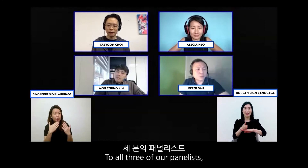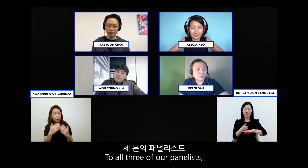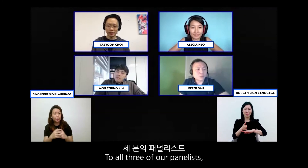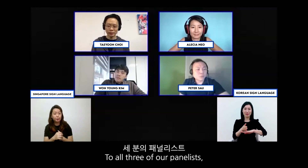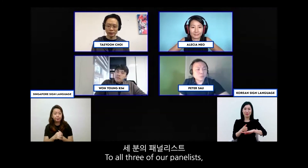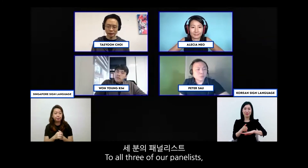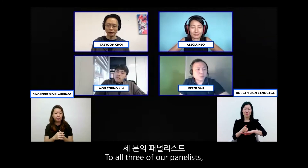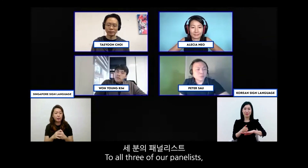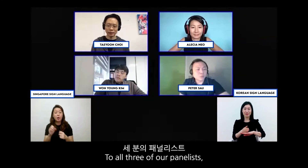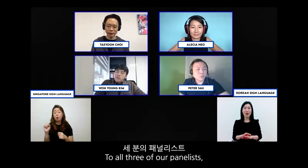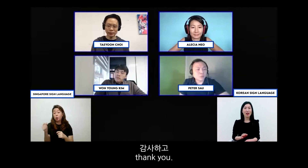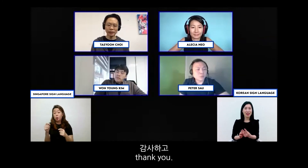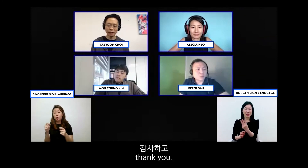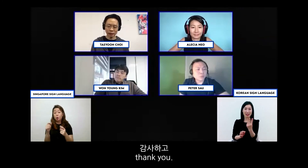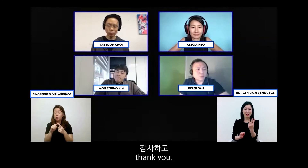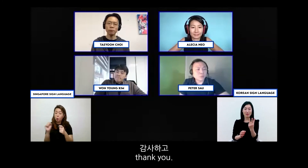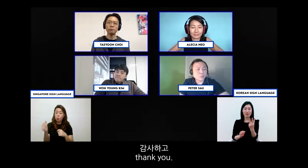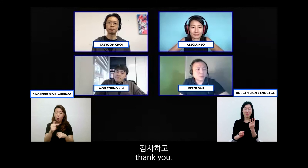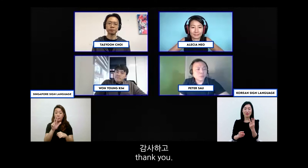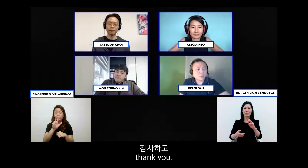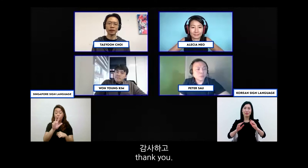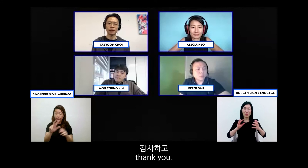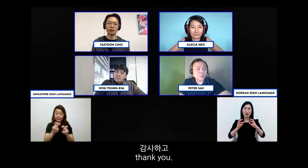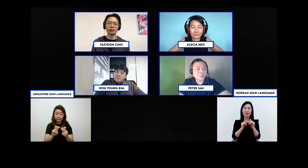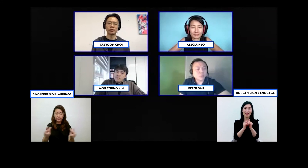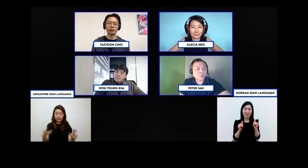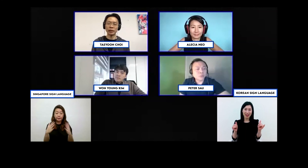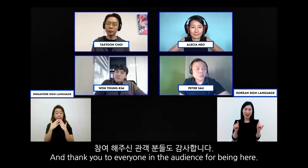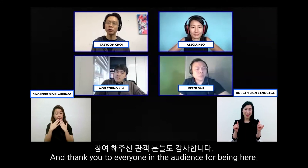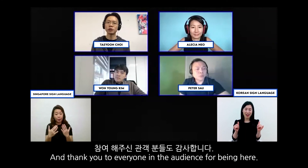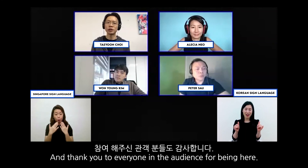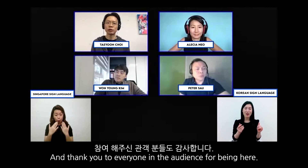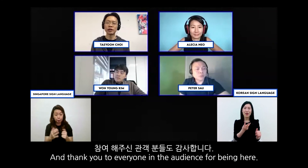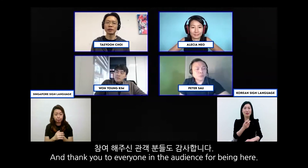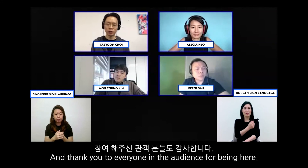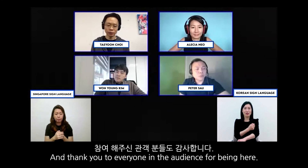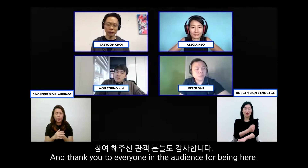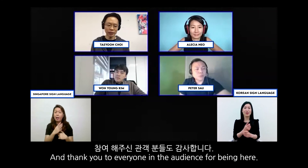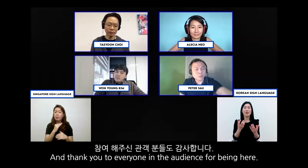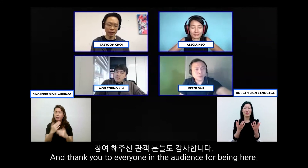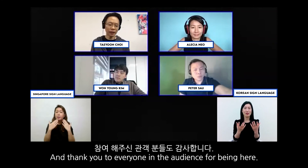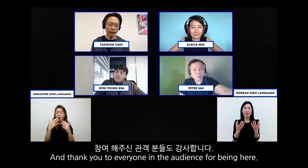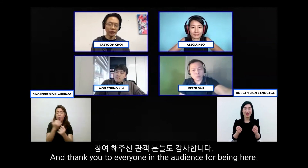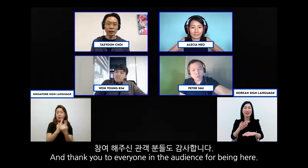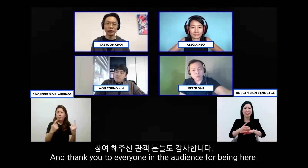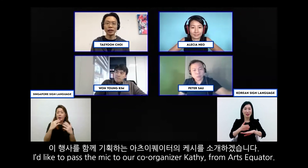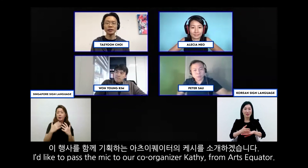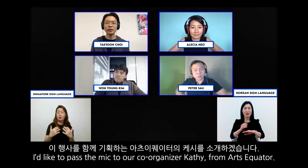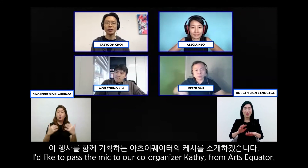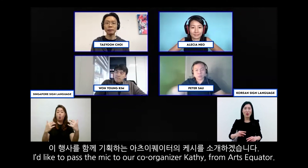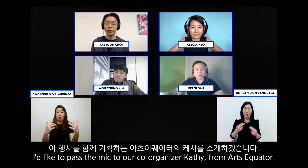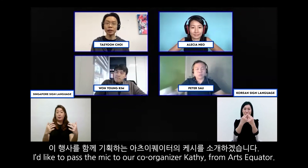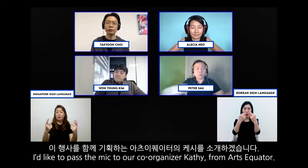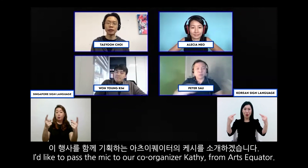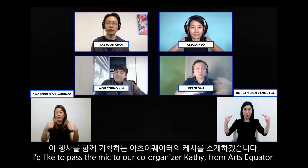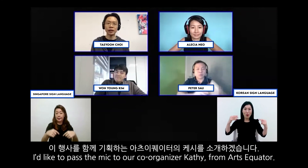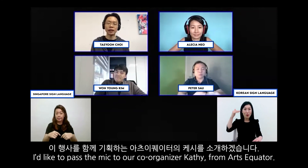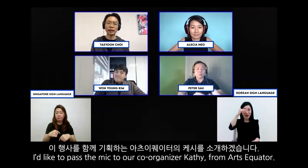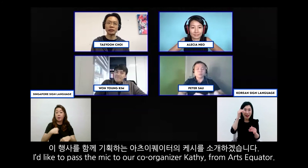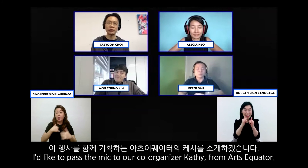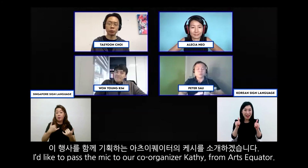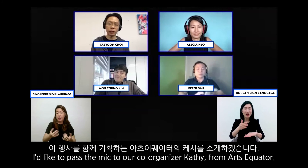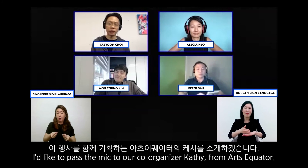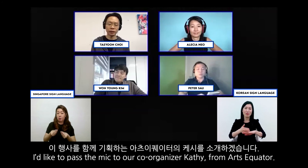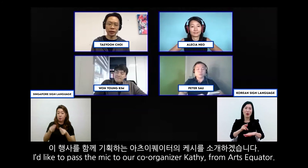세 분의 패널리스트 감사하고 참여해 주신 관객분들도 감사합니다. 이 행사를 함께